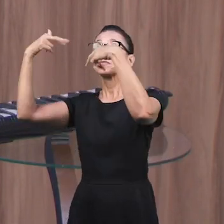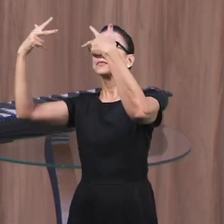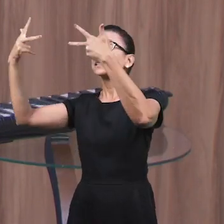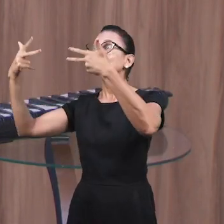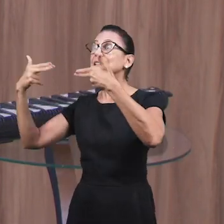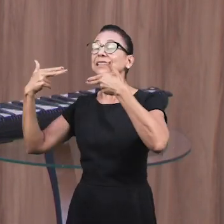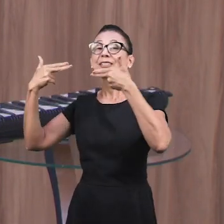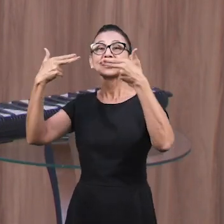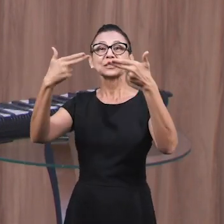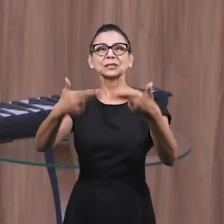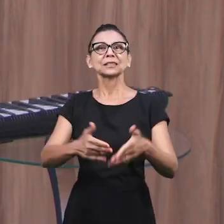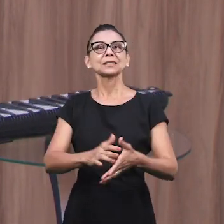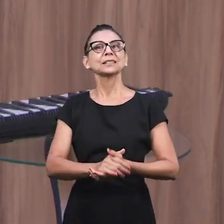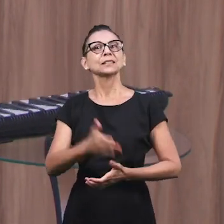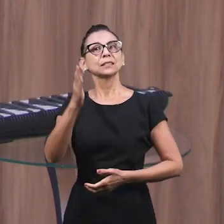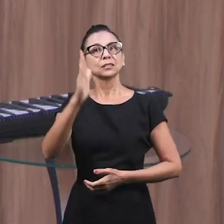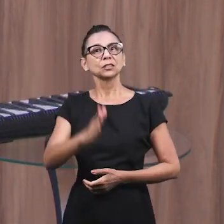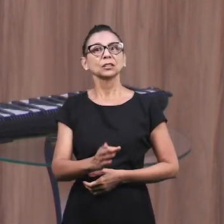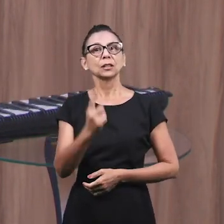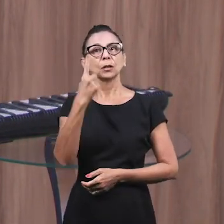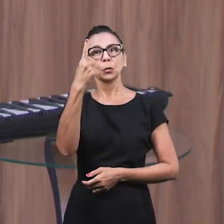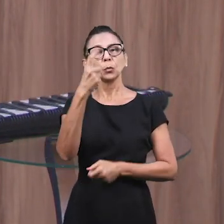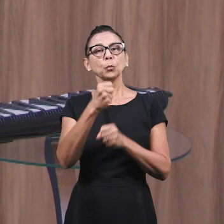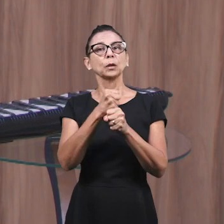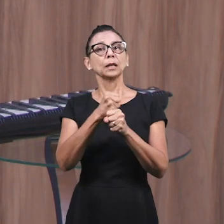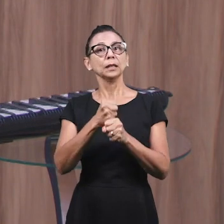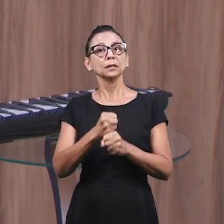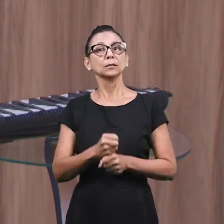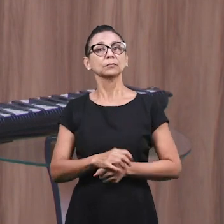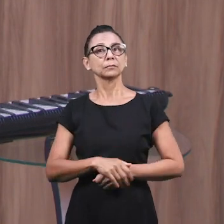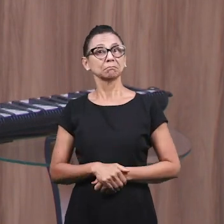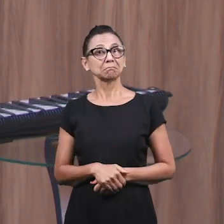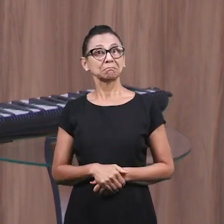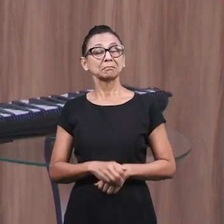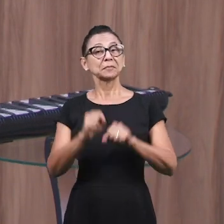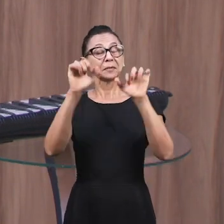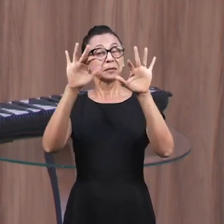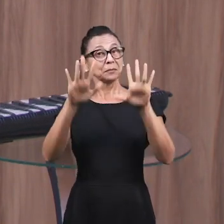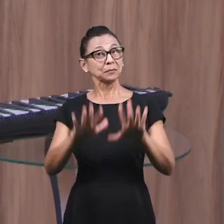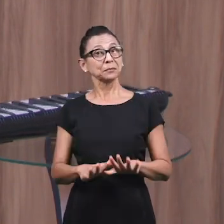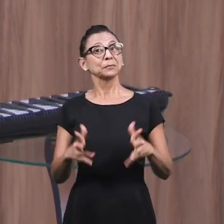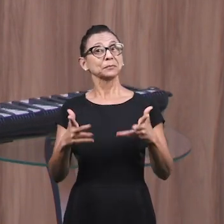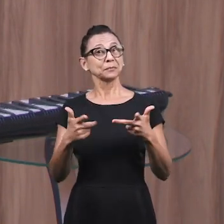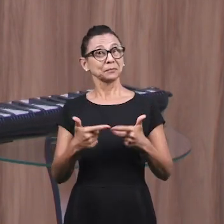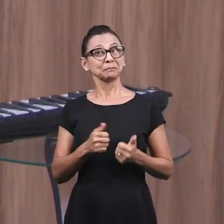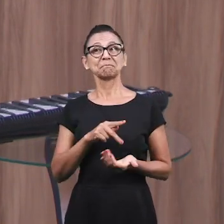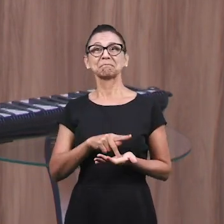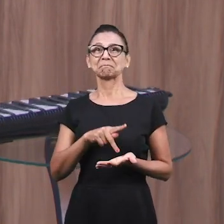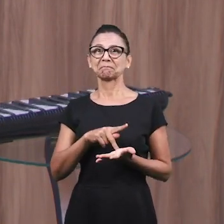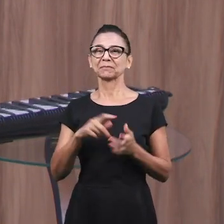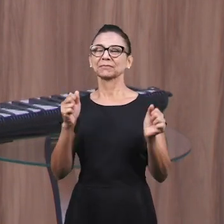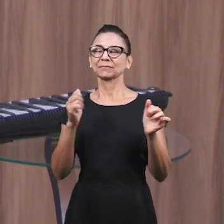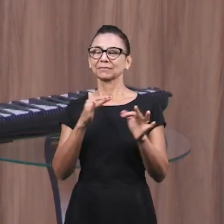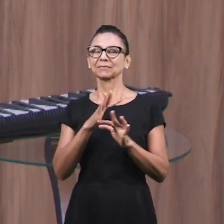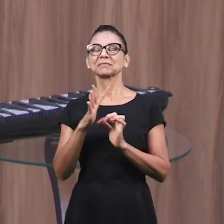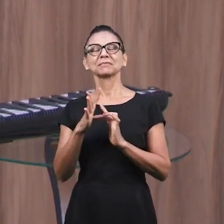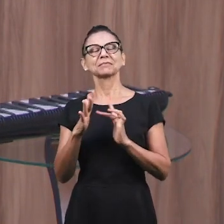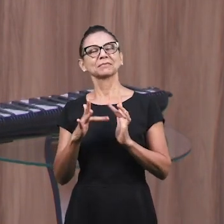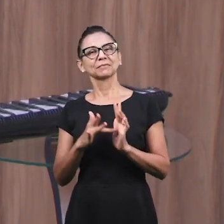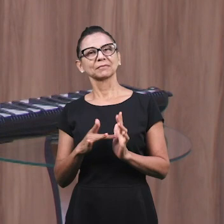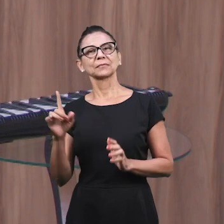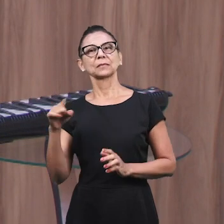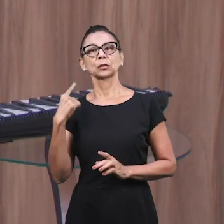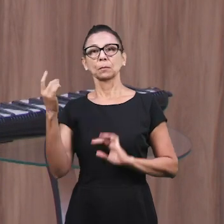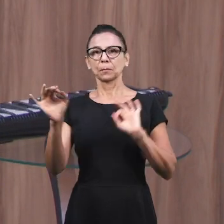«Совершенная хвала», она отпразднует свой первый год после своего создания. Что